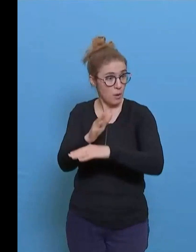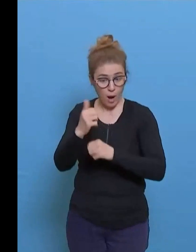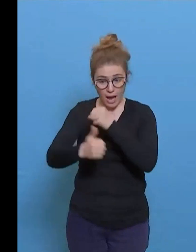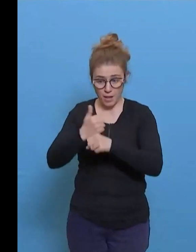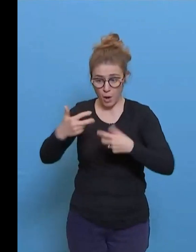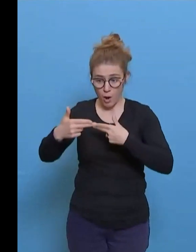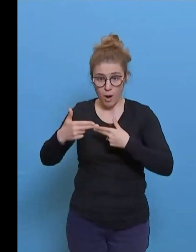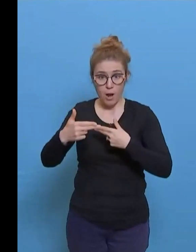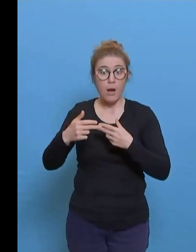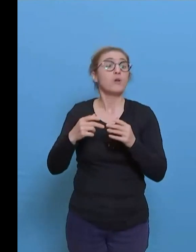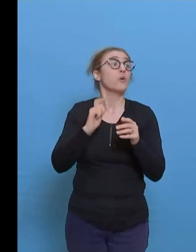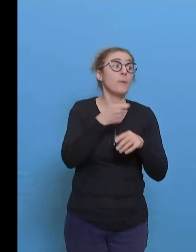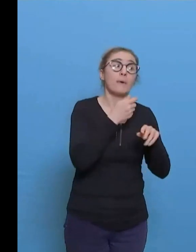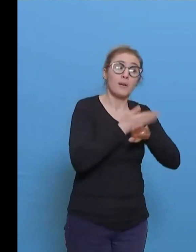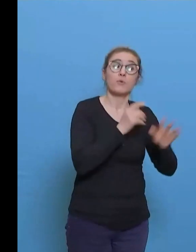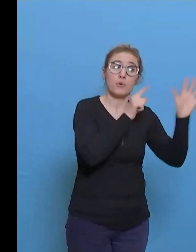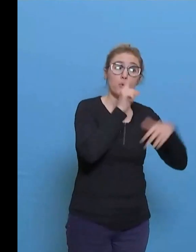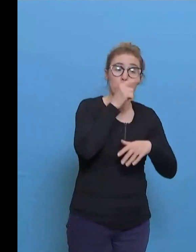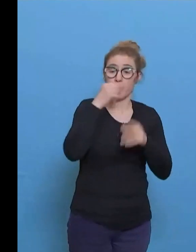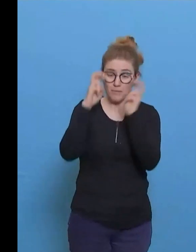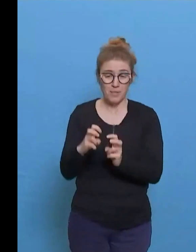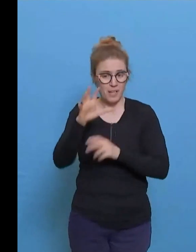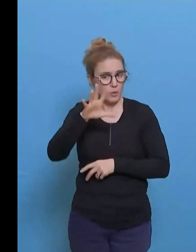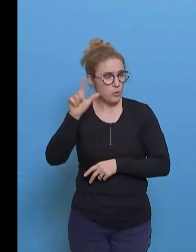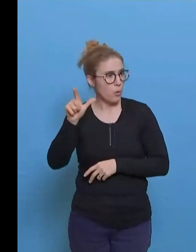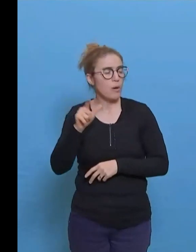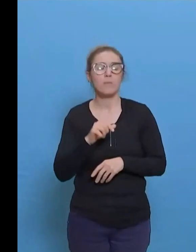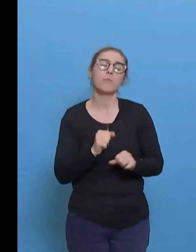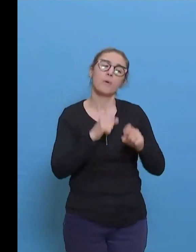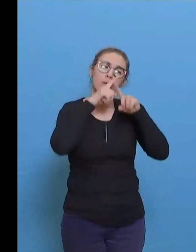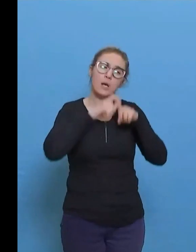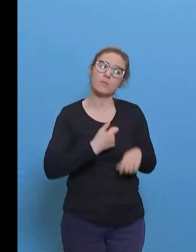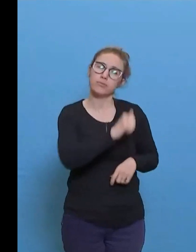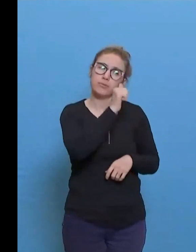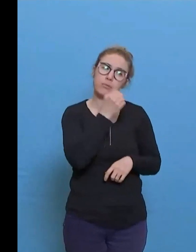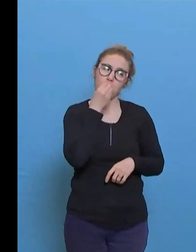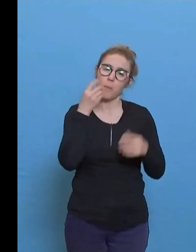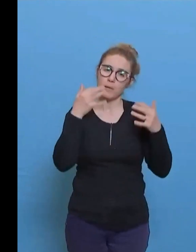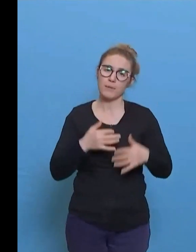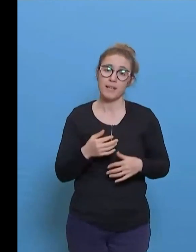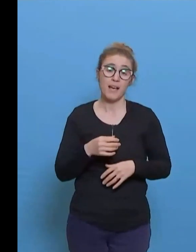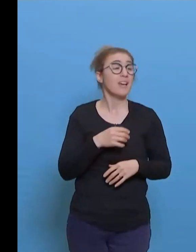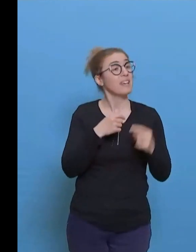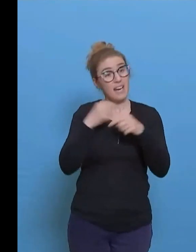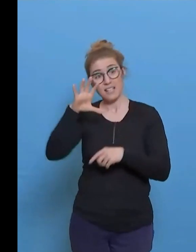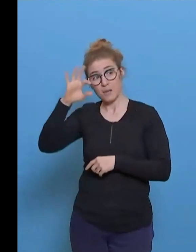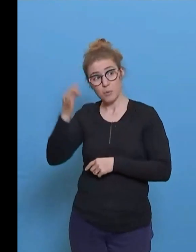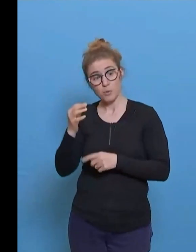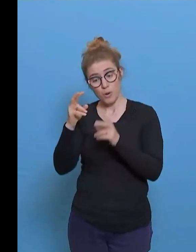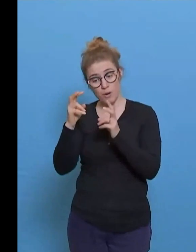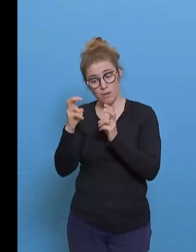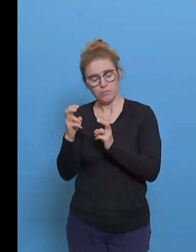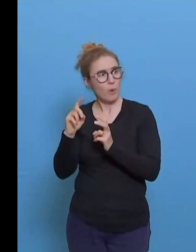contre 72, autrement dit, vous êtes suffisamment fort en maths pour comprendre que 5% de réduction, c'est beaucoup